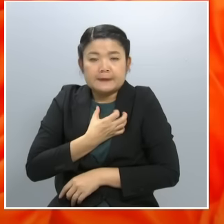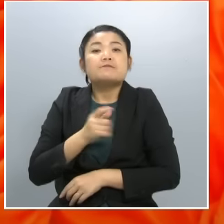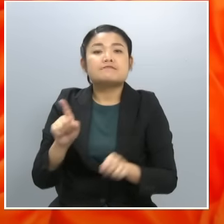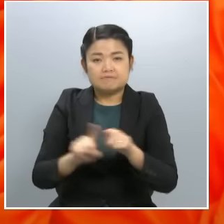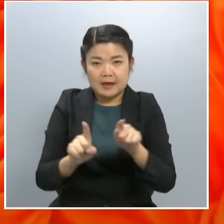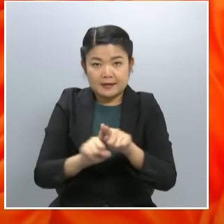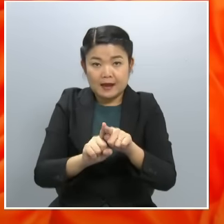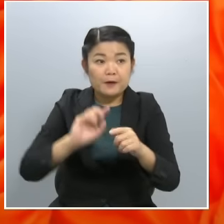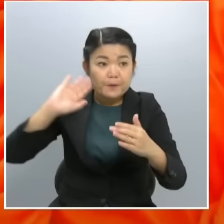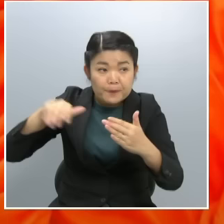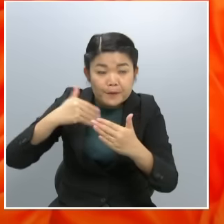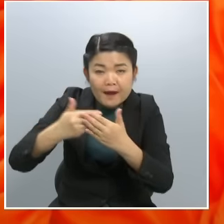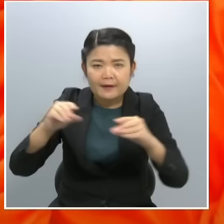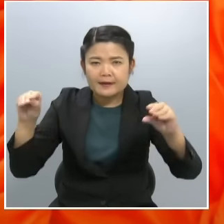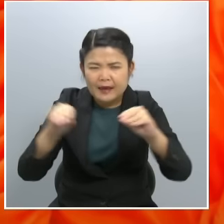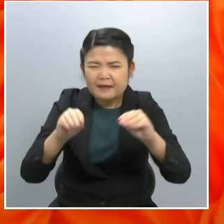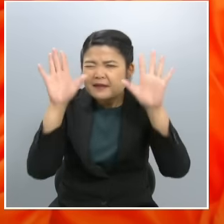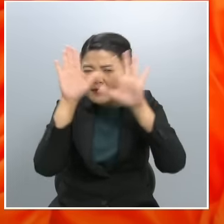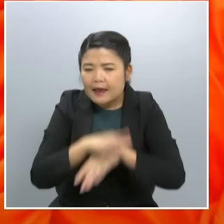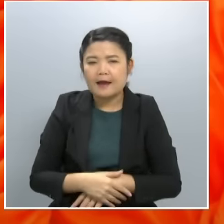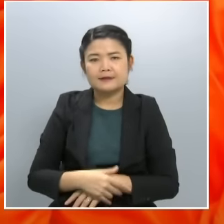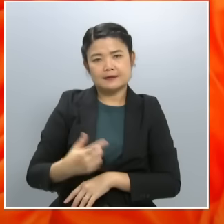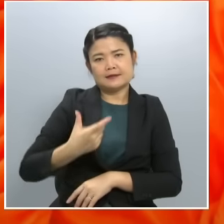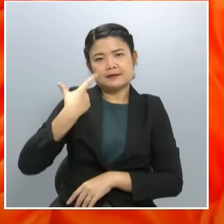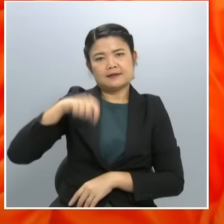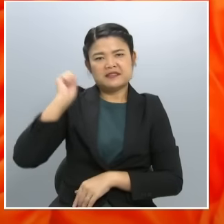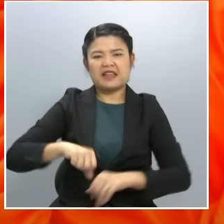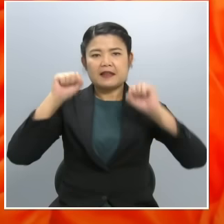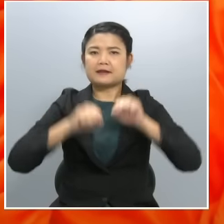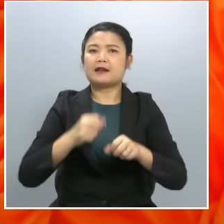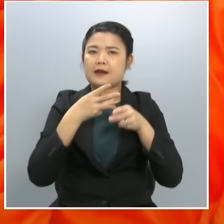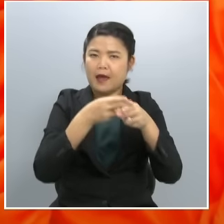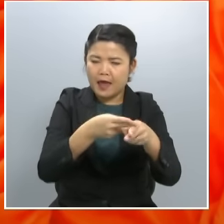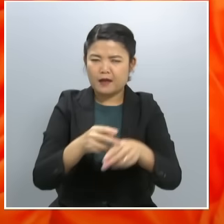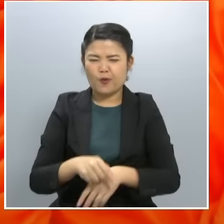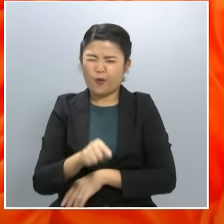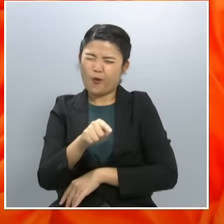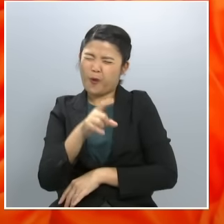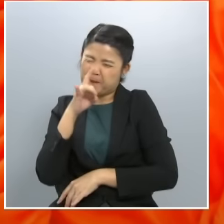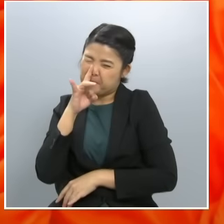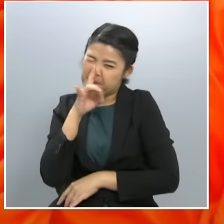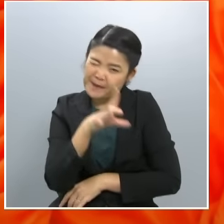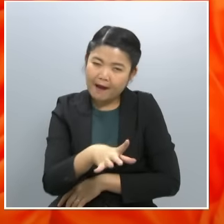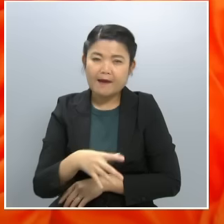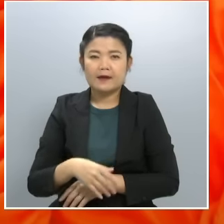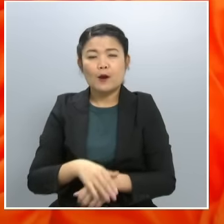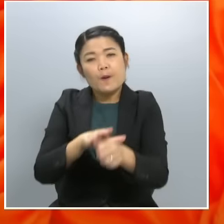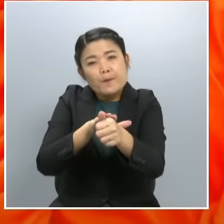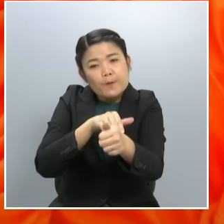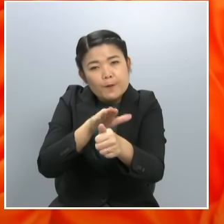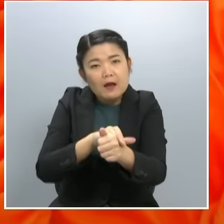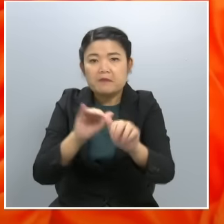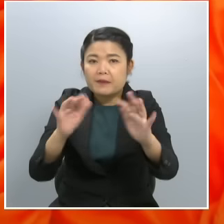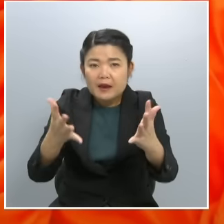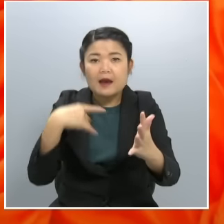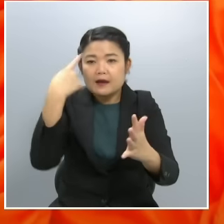หลังๆหนุ่มใกล้จะทำตัวเป็นสาเตี้ยเข้าไปทุกวันแล้วนะโหดเหี้ยมขาดความเห็นอกเห็นใจแขกและคนที่